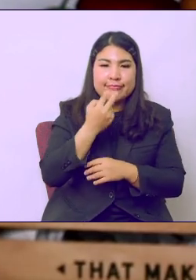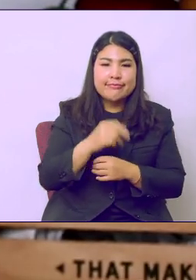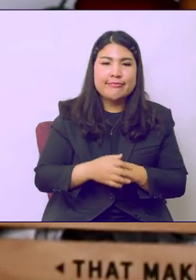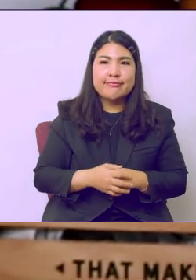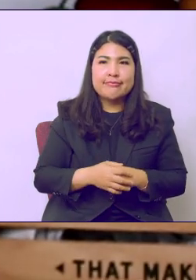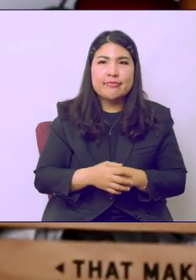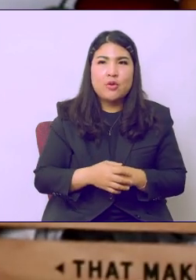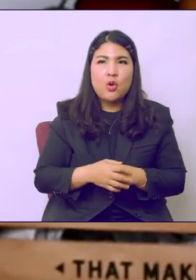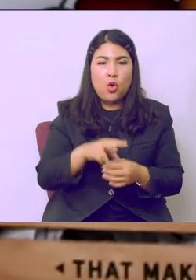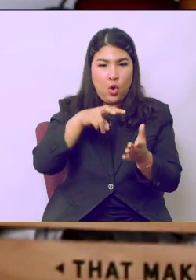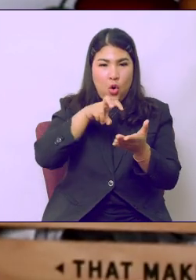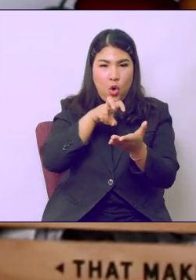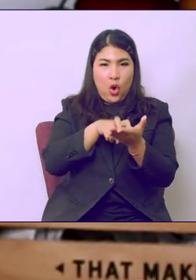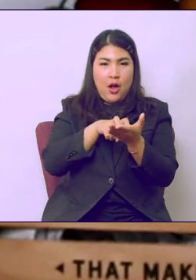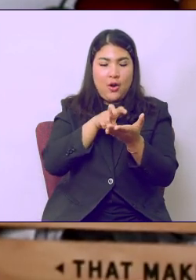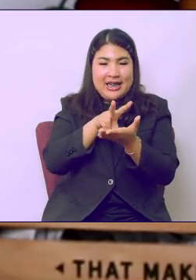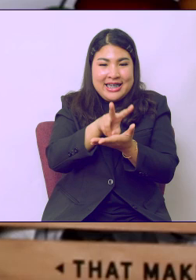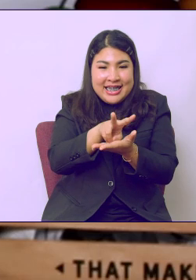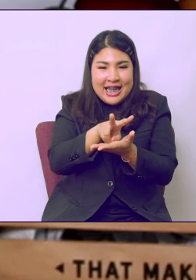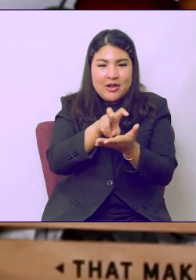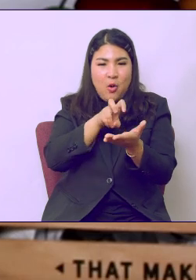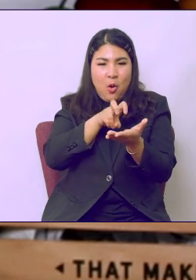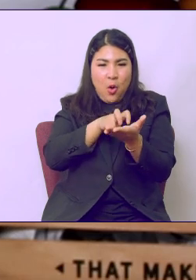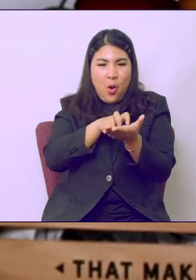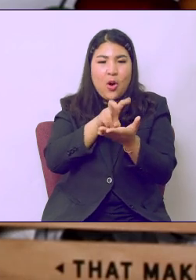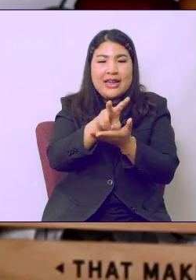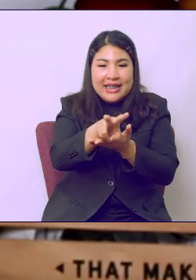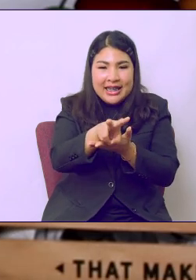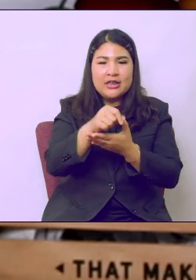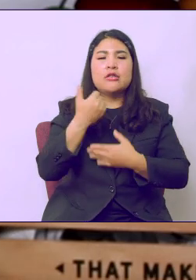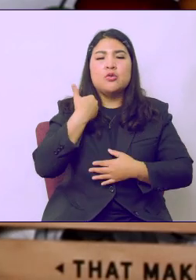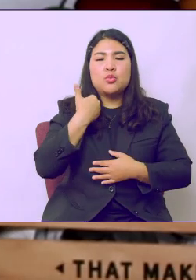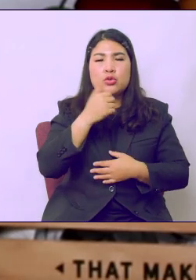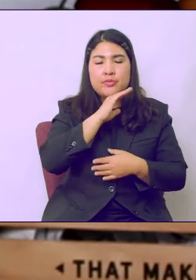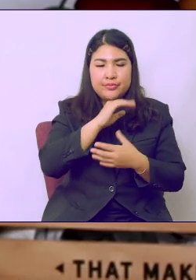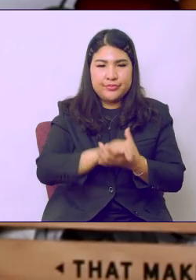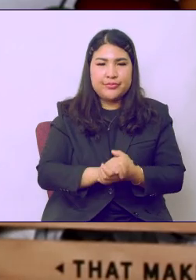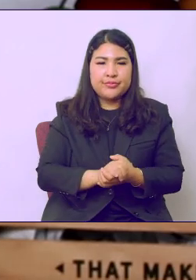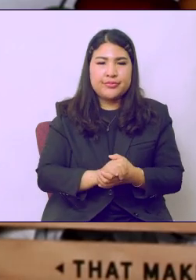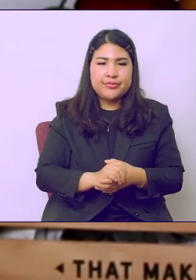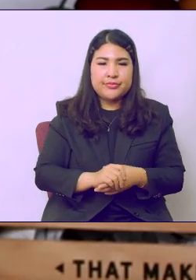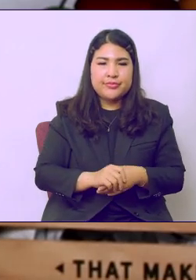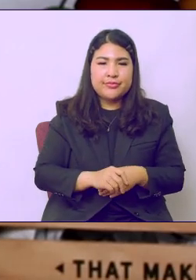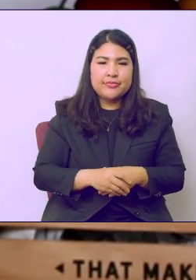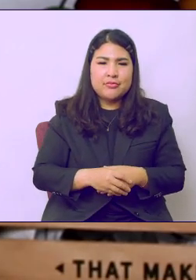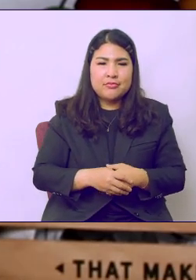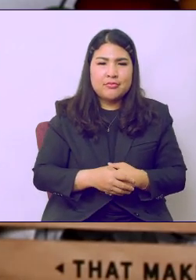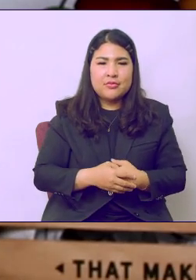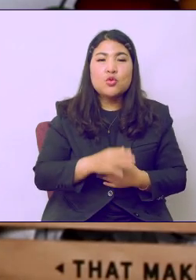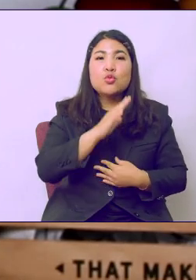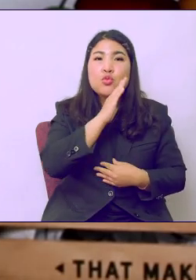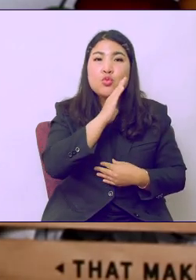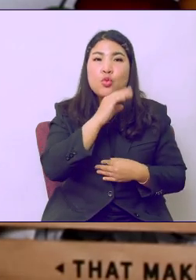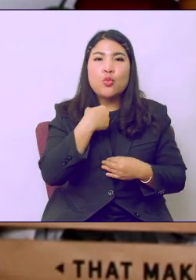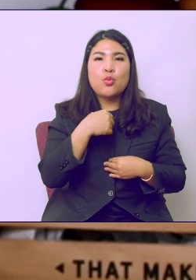เป็นงอเข่าแล้วเหยียดออกงอเข่าแล้วเหยียดออกเนี่ยนะครับจริงๆพอกลับด้านมันก็จะเป็นชายโพสตเก็ดมพอตอน